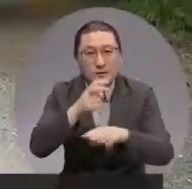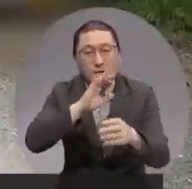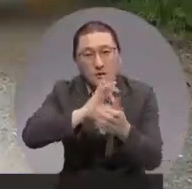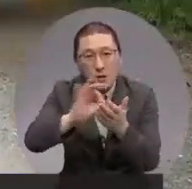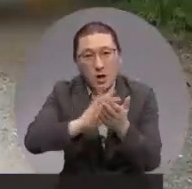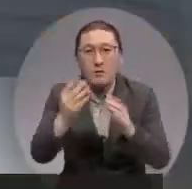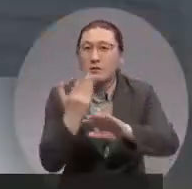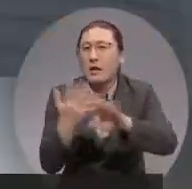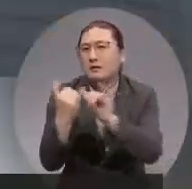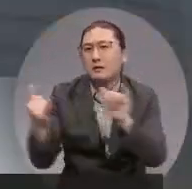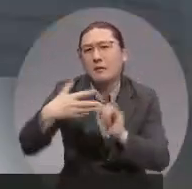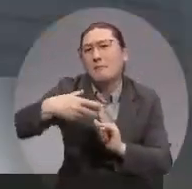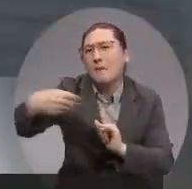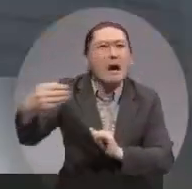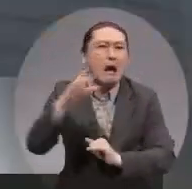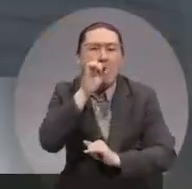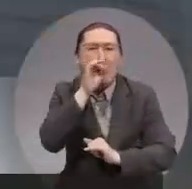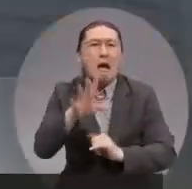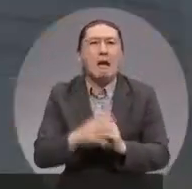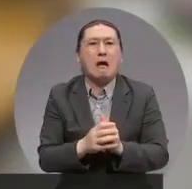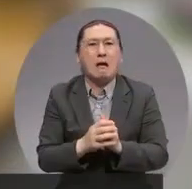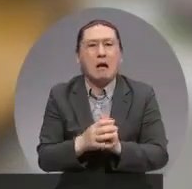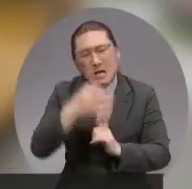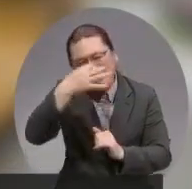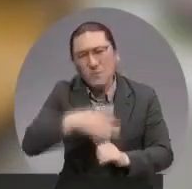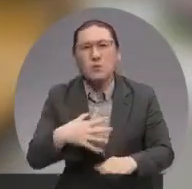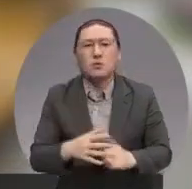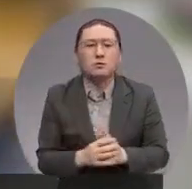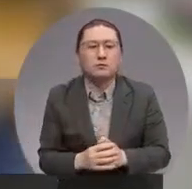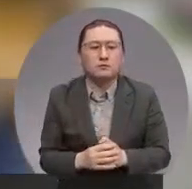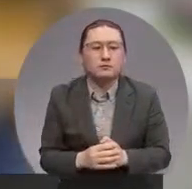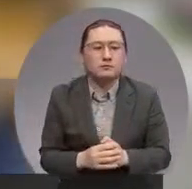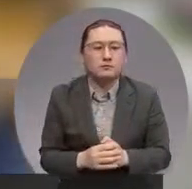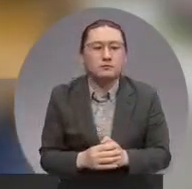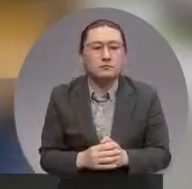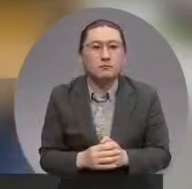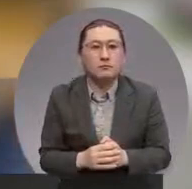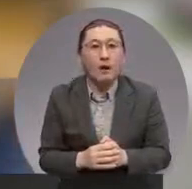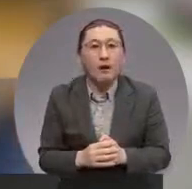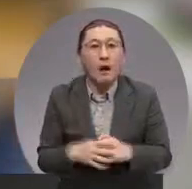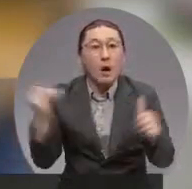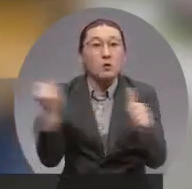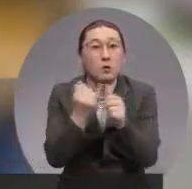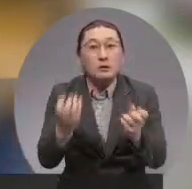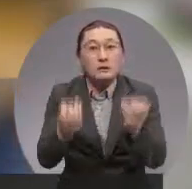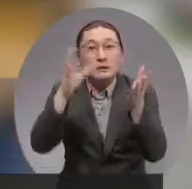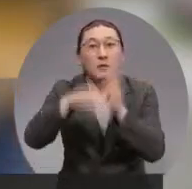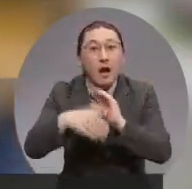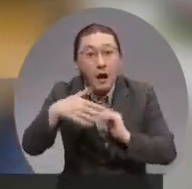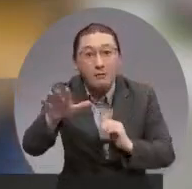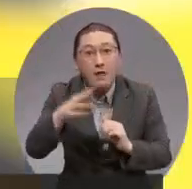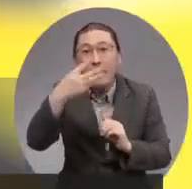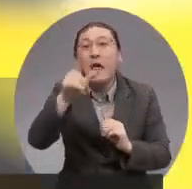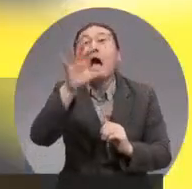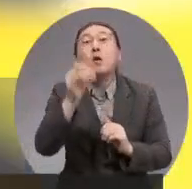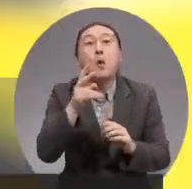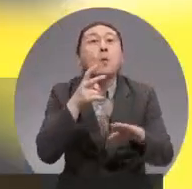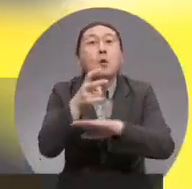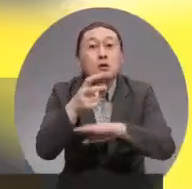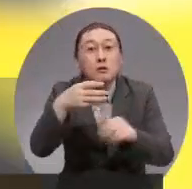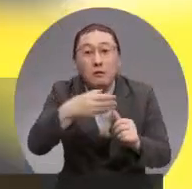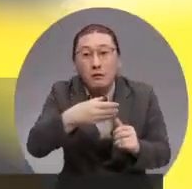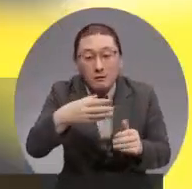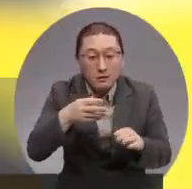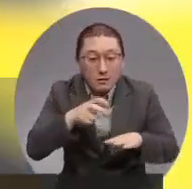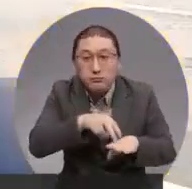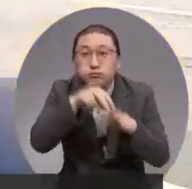버스 업체에서는 개조를 기피하고 있습니다. 아시지만 저기 외식 가고 하는데 막 이렇게 타요 버스 다니고 이런 거 타고 여행